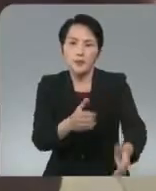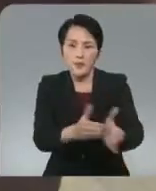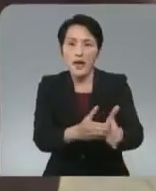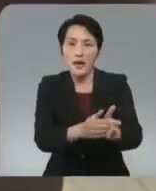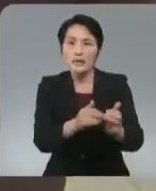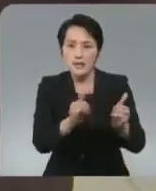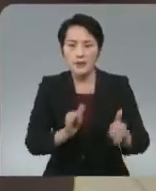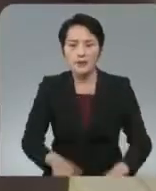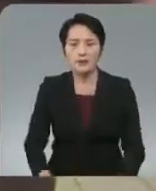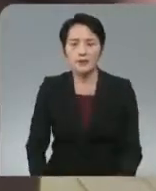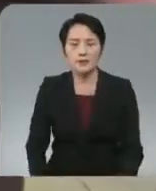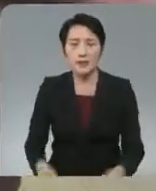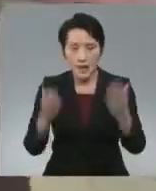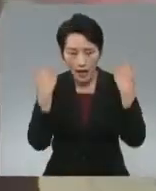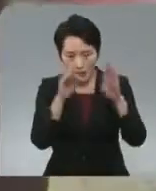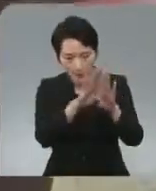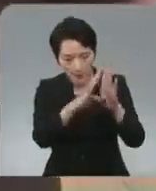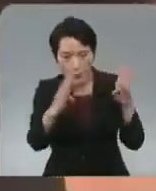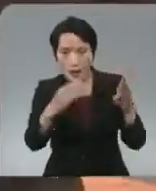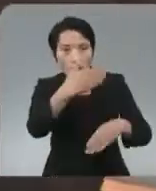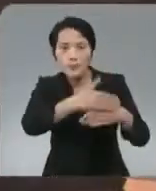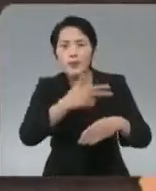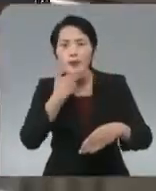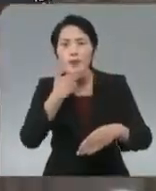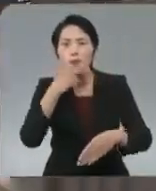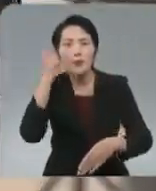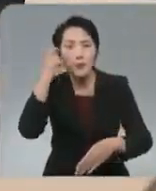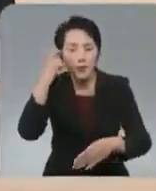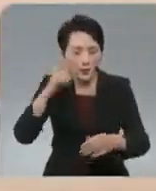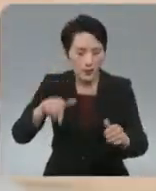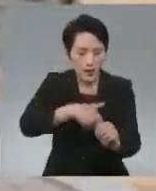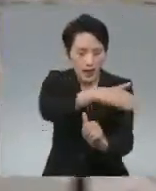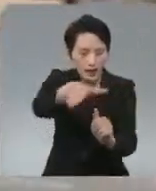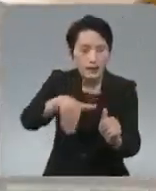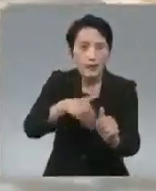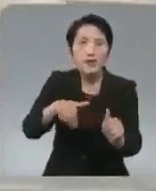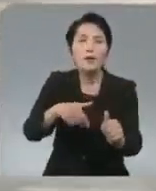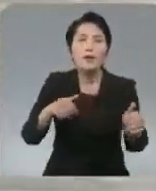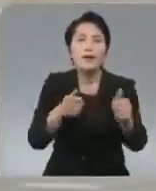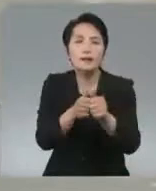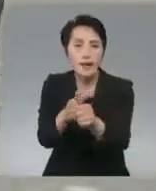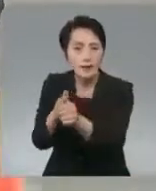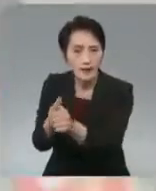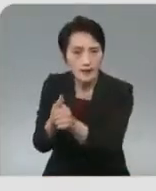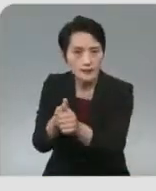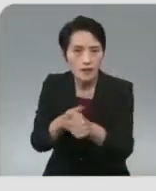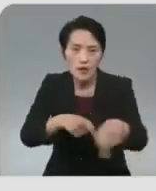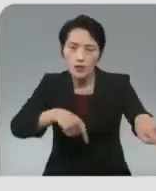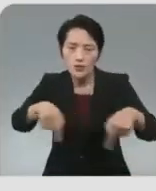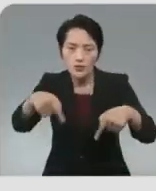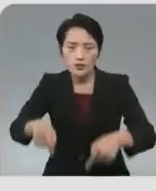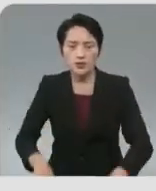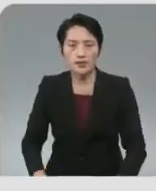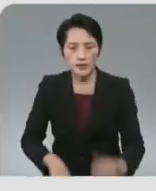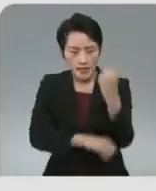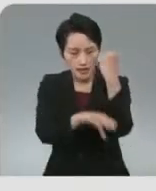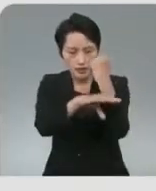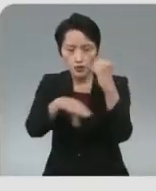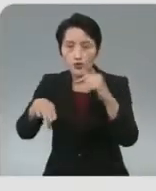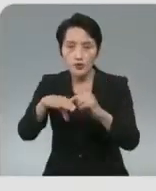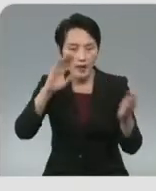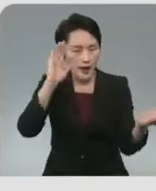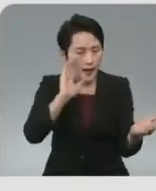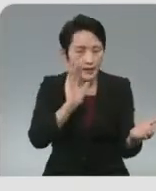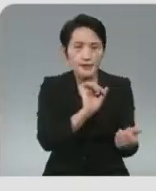như hiện tại và được cung cấp bởi thuốc điều trị tại nhà các bệnh nhân thông thường khác sẽ phải tự liên lạc tới cơ sở y tế để được điều trị trong trường hợp